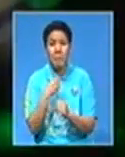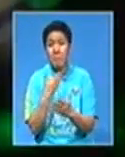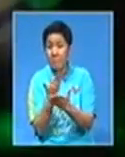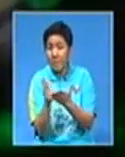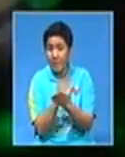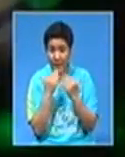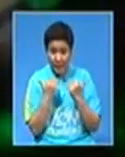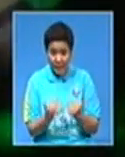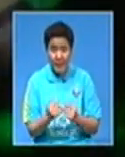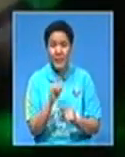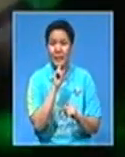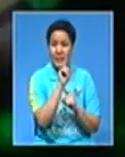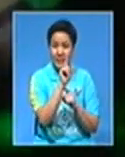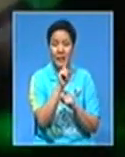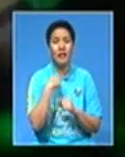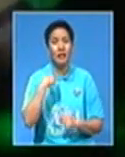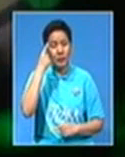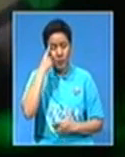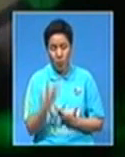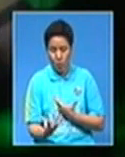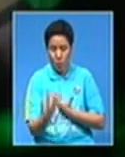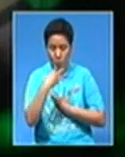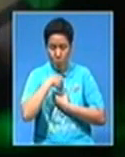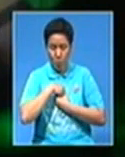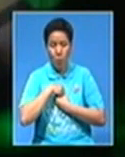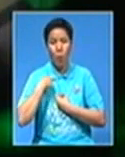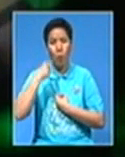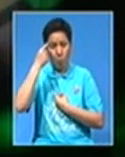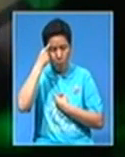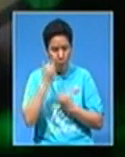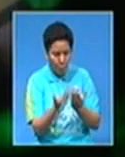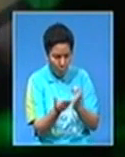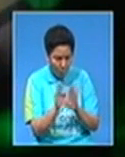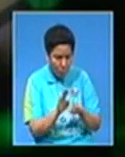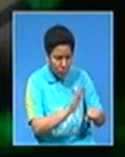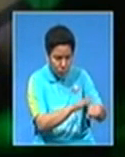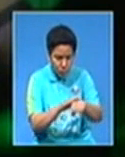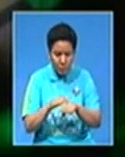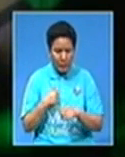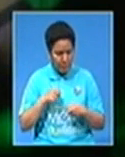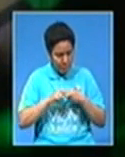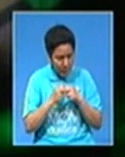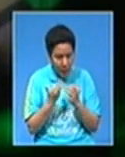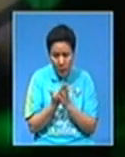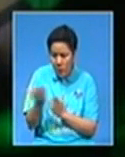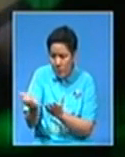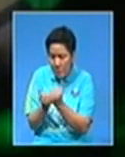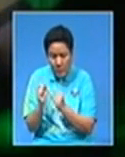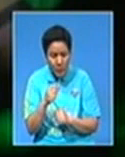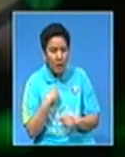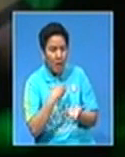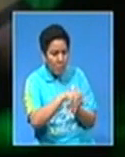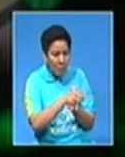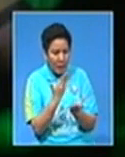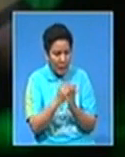ดังนี้หนึ่งก็คือการสร้างความตระหนักรู้ต่อตนและครอบครัวถึงภาระหนี้สินเพื่อให้รู้ด้วยตนเองว่าภาระ